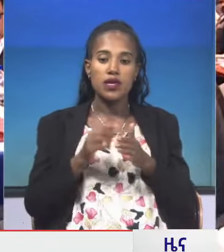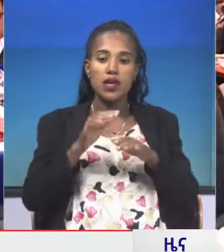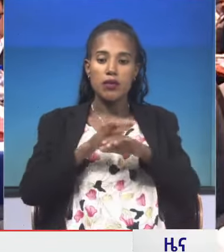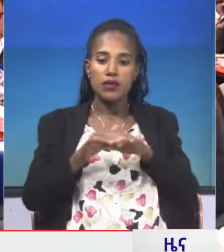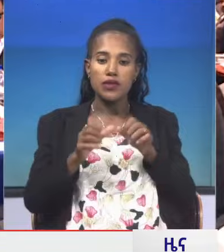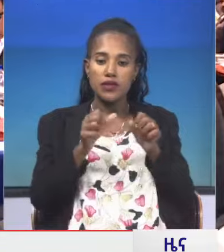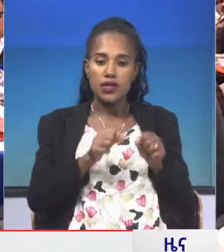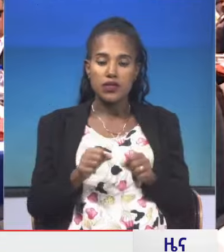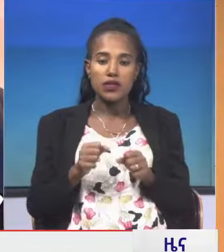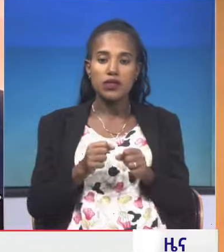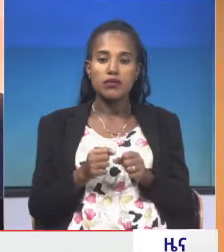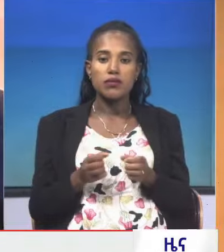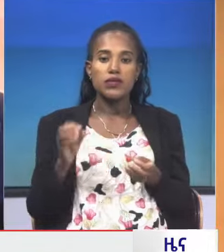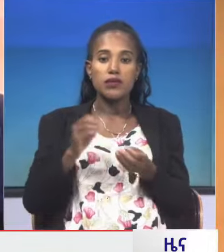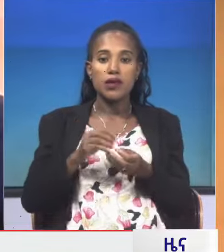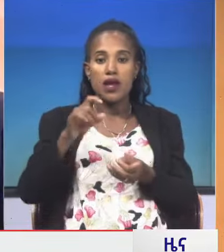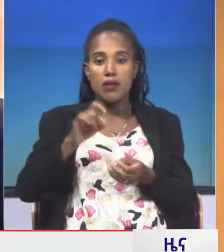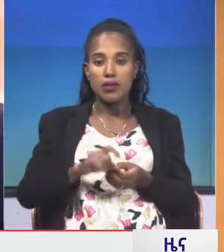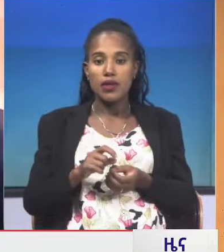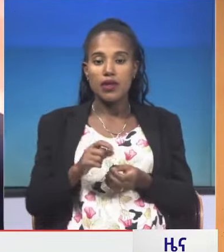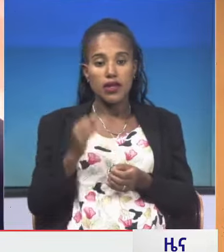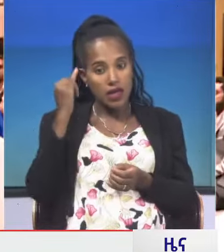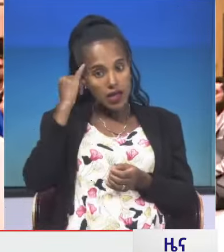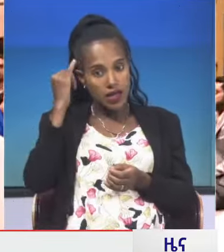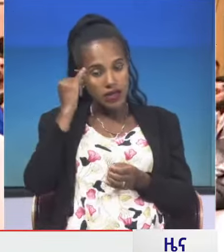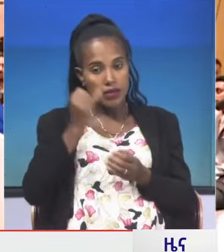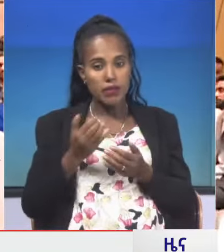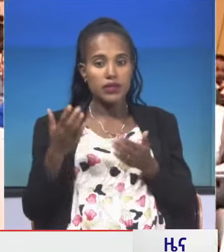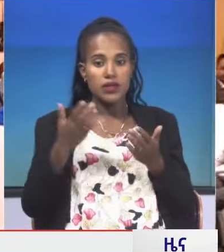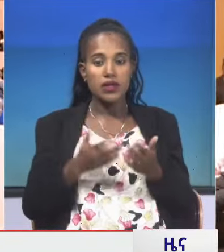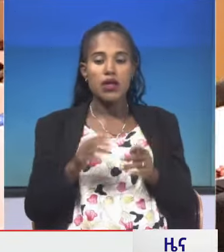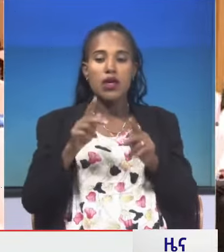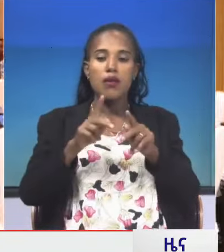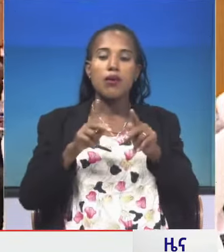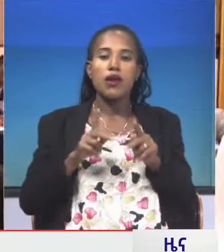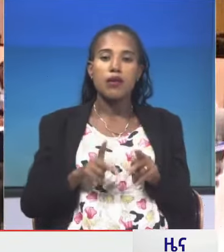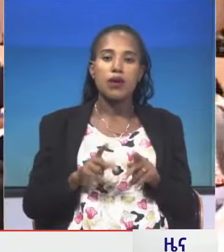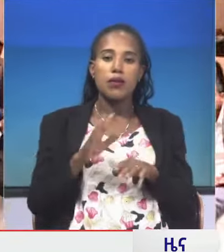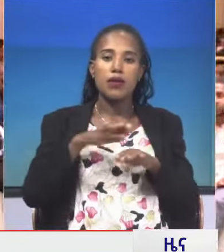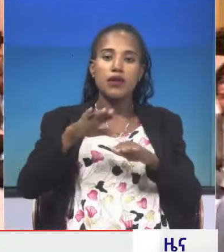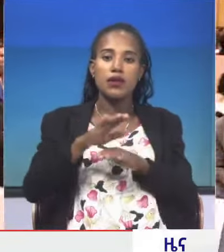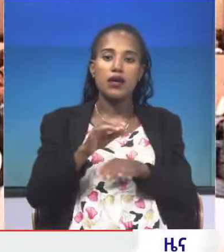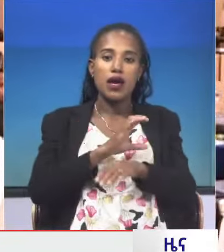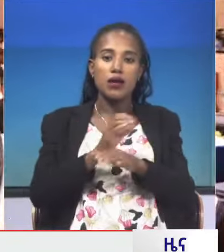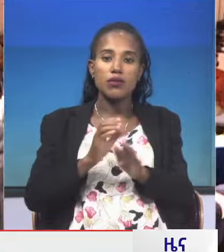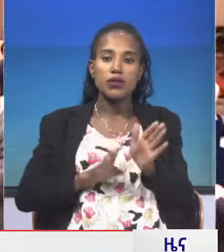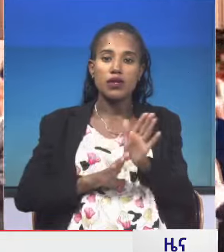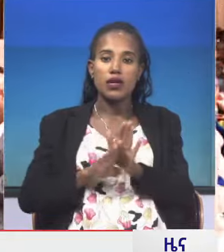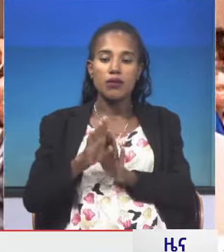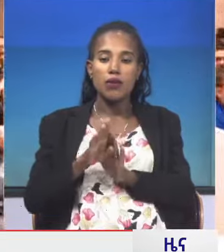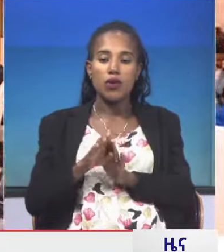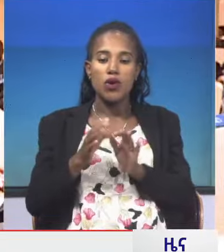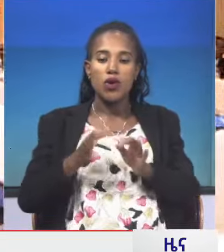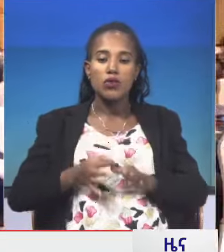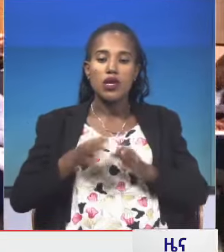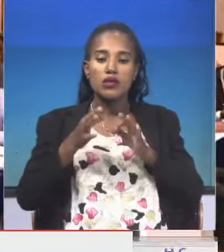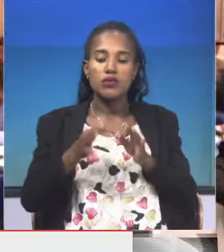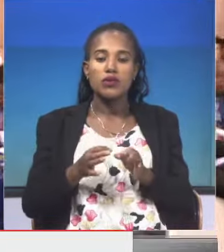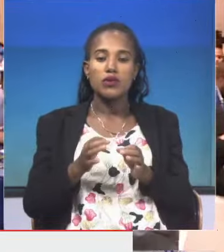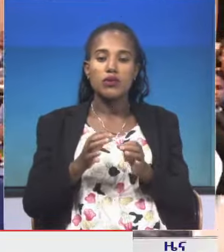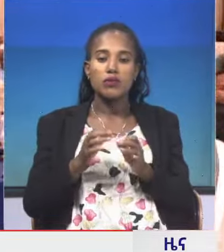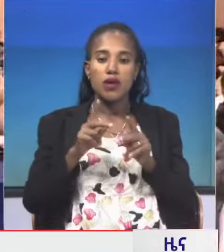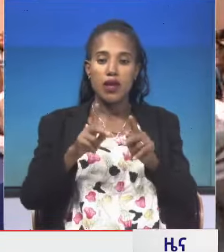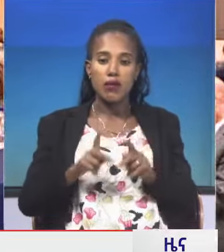ስትራክቸር ተዘርግቷል። መጨመር አለበት ብለን እንደ ሪኮመንዴሽን የሰጠነው የፓርላማ የበለጠ አቂሙ እንዲገነባ ወደ ትራንስፎርማቲቭ